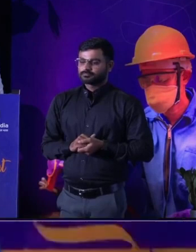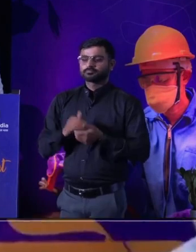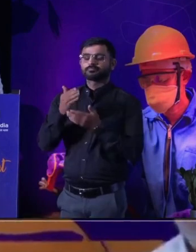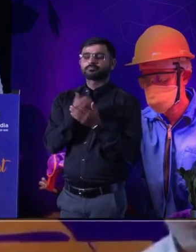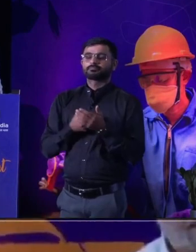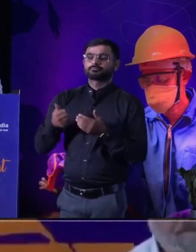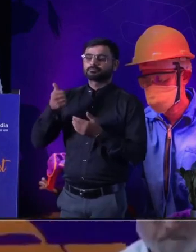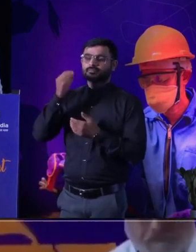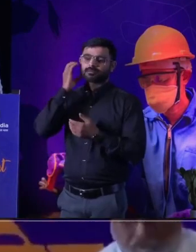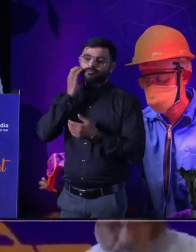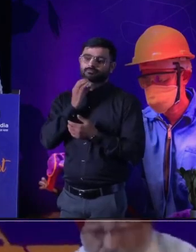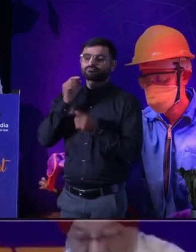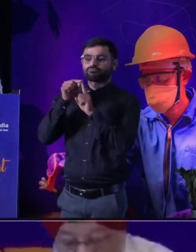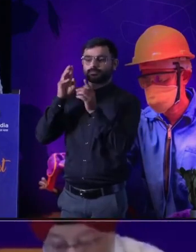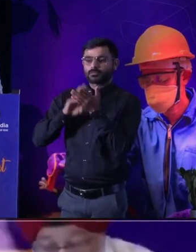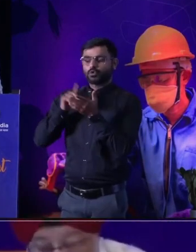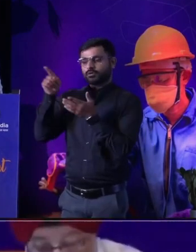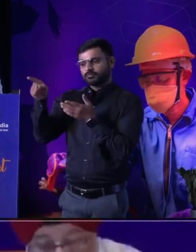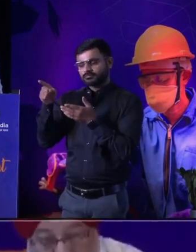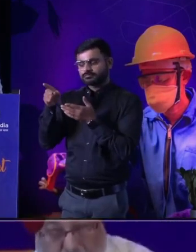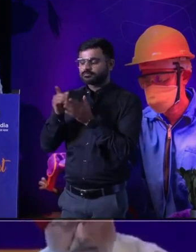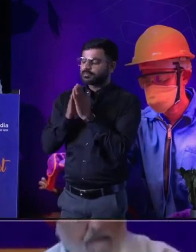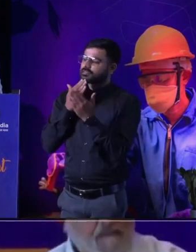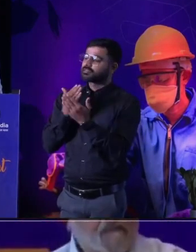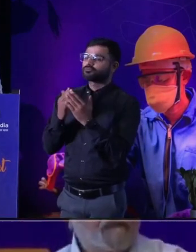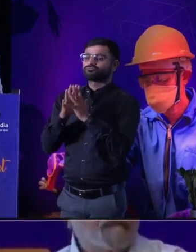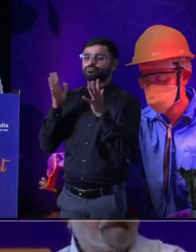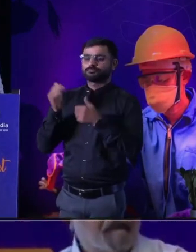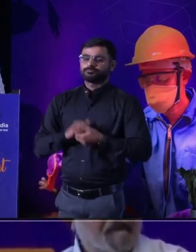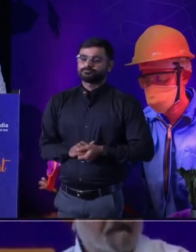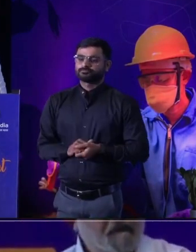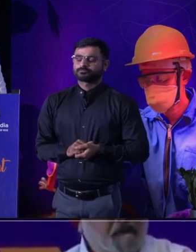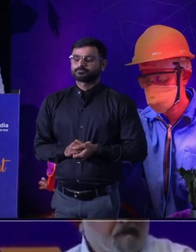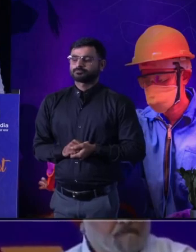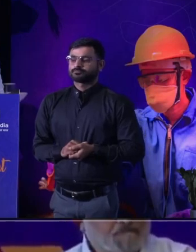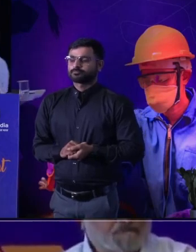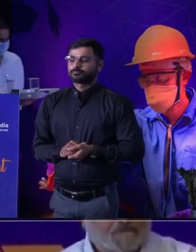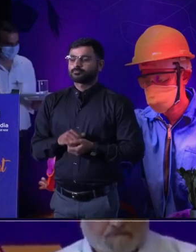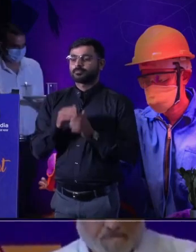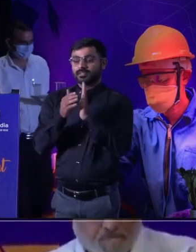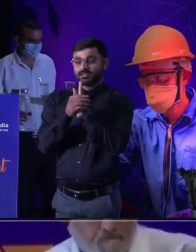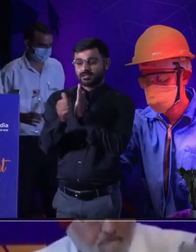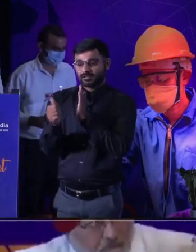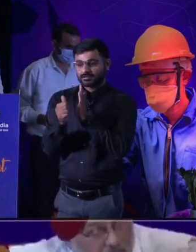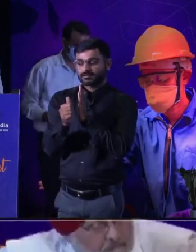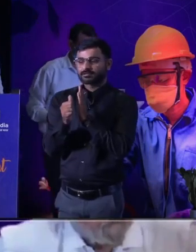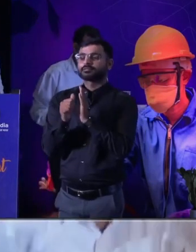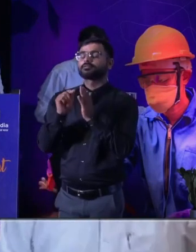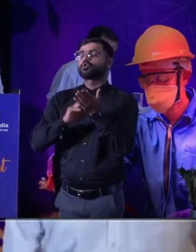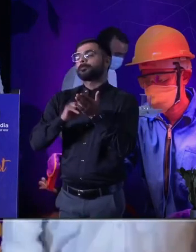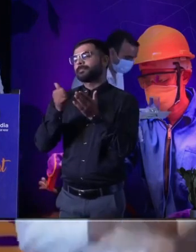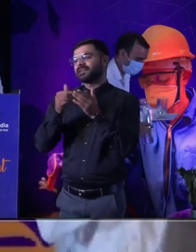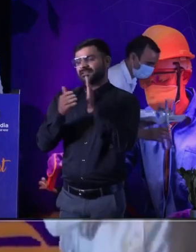आदरणीय प्रधानमंत्री जी श्री नरेंद्र मोदी का मैं हार्दिक स्वागत करता हूँ। माननीय कौशल विकास एवं